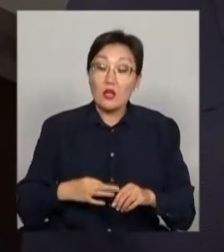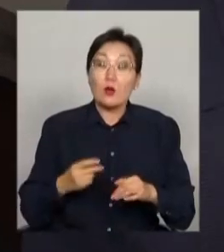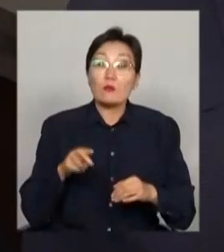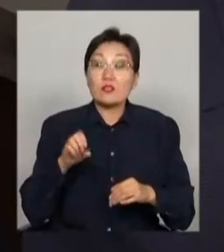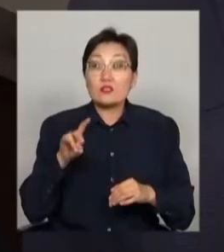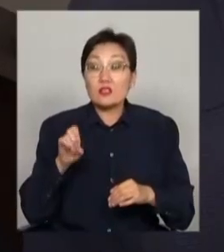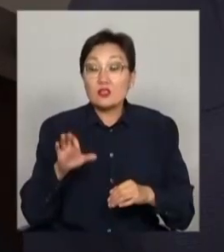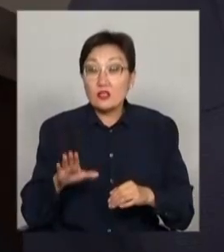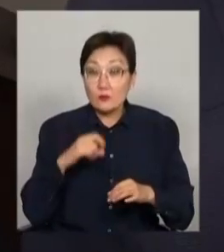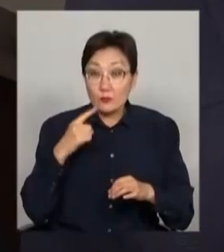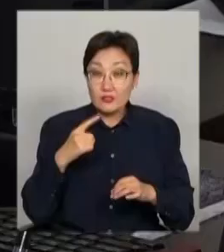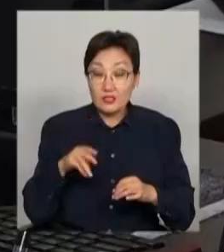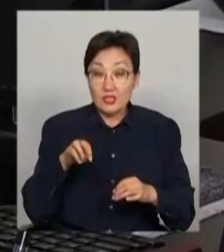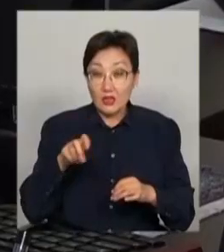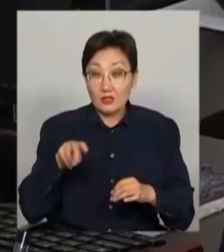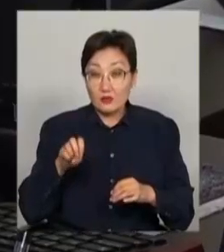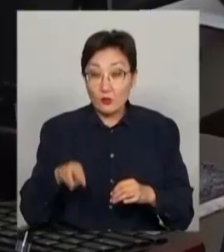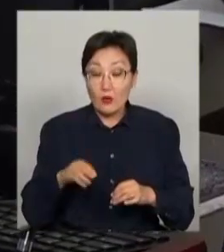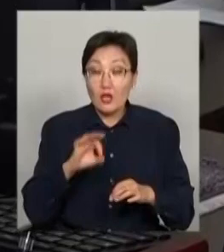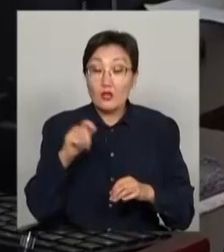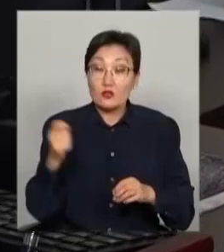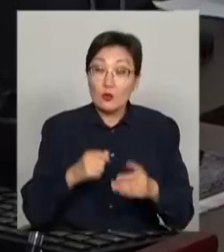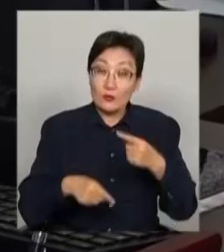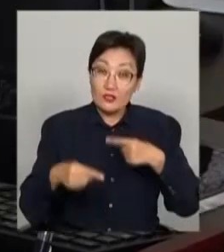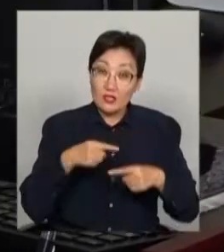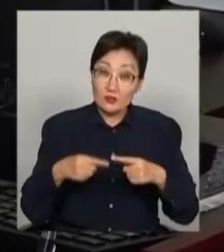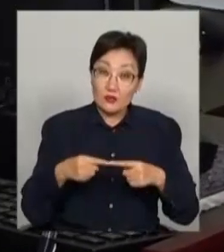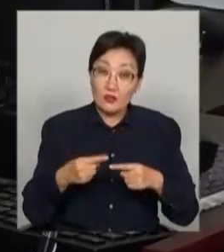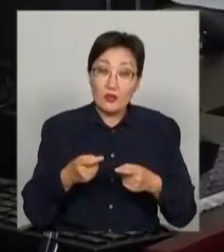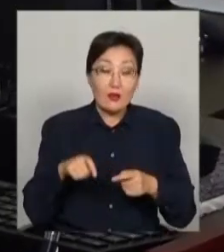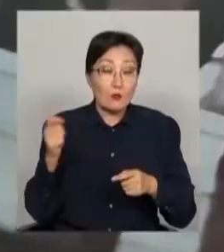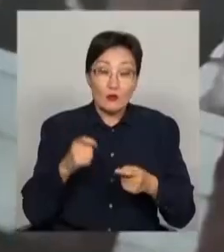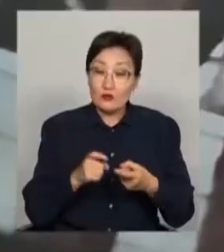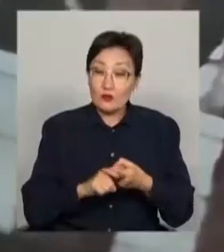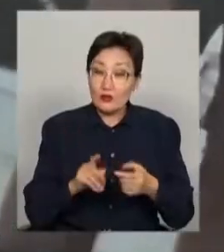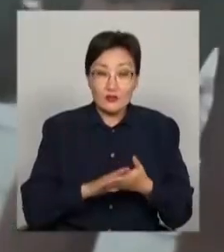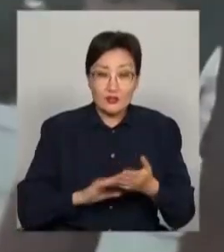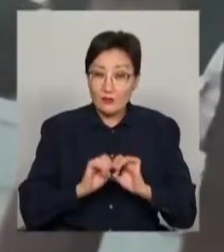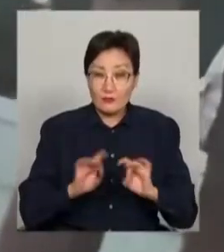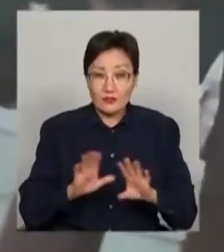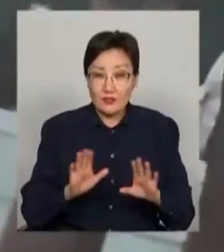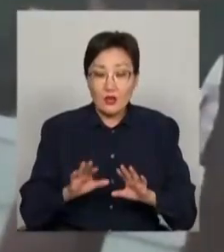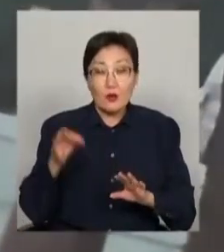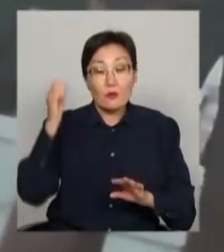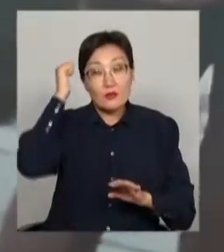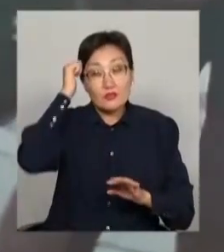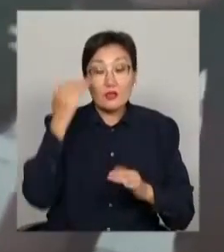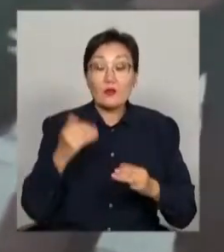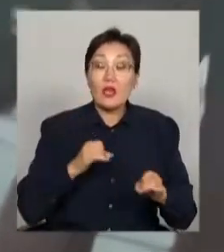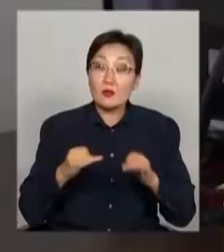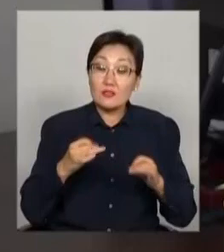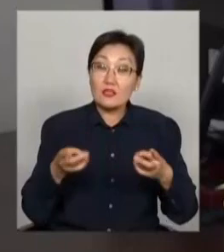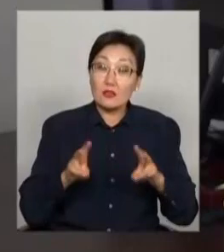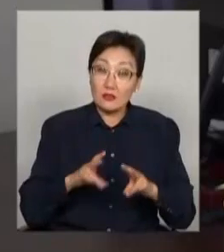Бексұлтан Сәрсековтің айтуынша, Талғат Бегелдиев соғыстан оралған соң майдан туралы ешкімге ашылып тішірмапты. Көптің есінде тек мына әңгімесі